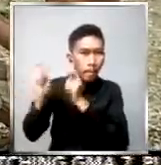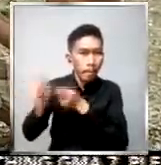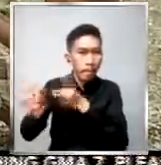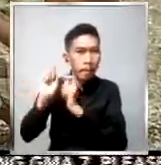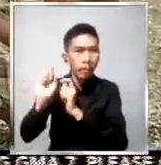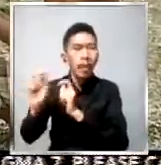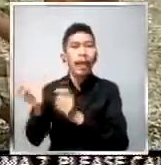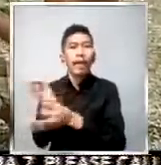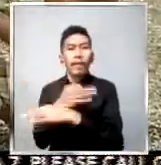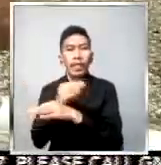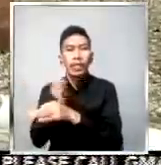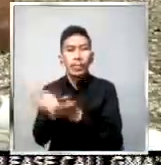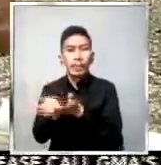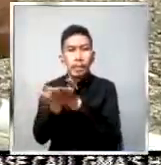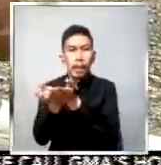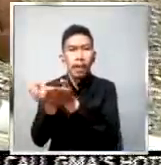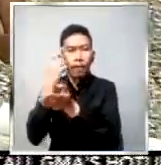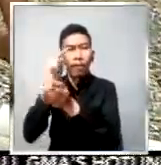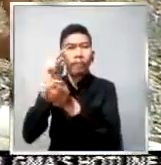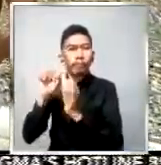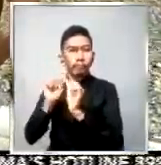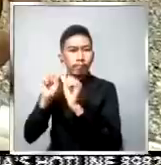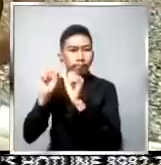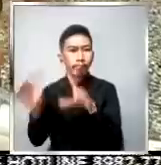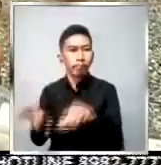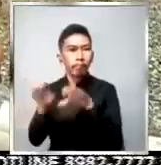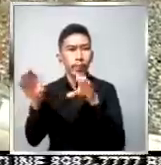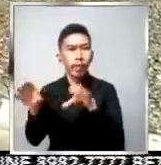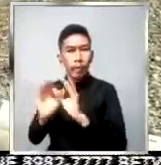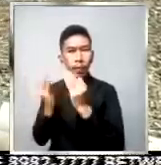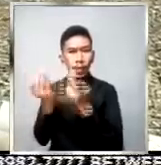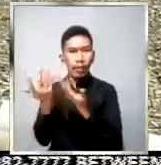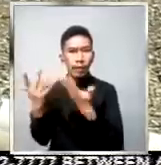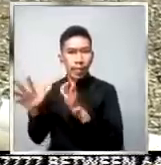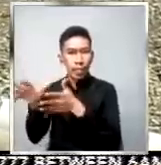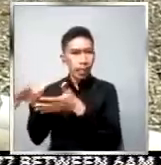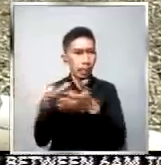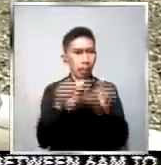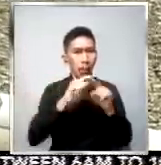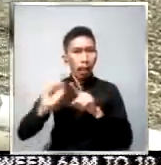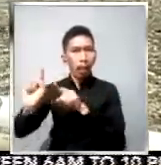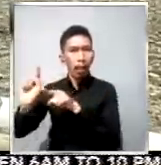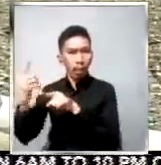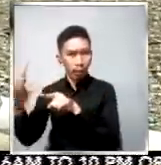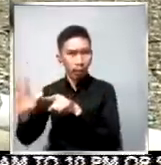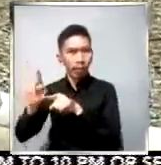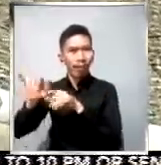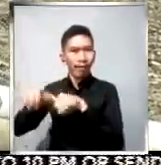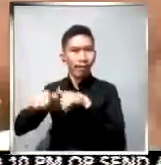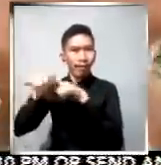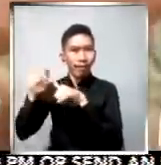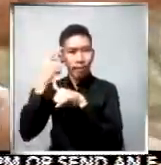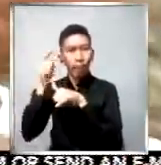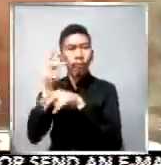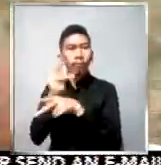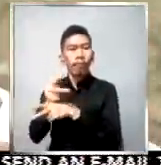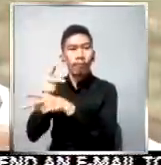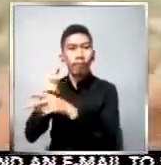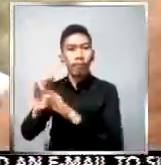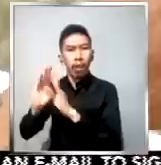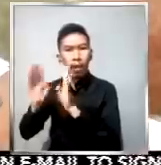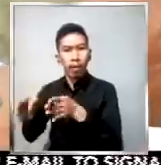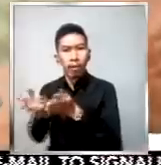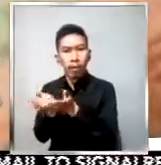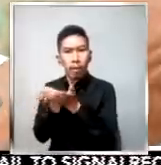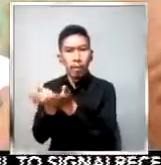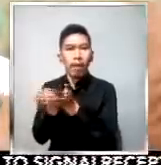niya ang buong pamilya kagabi, pero nanatili siya para bantayan ang kanyang bahay at bangka na tangi lang niyang pinagkukunan ng kabuhayan. Bagamat nasira ang